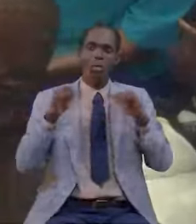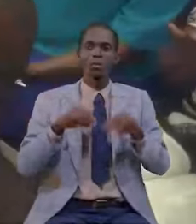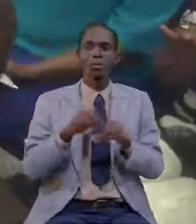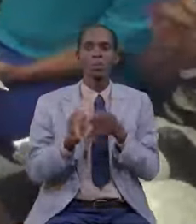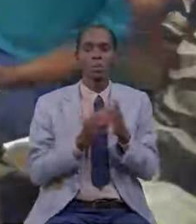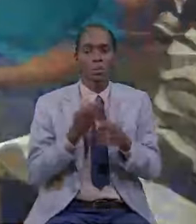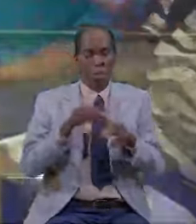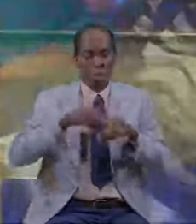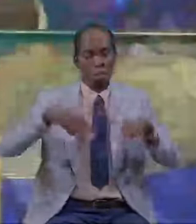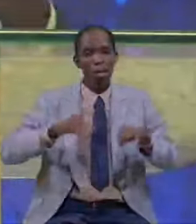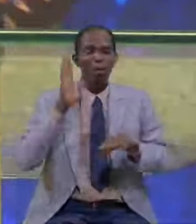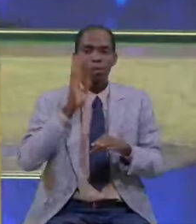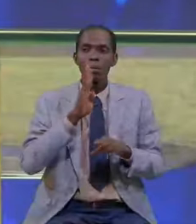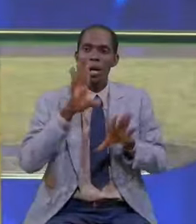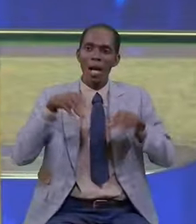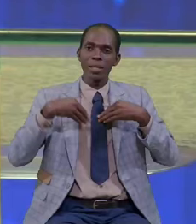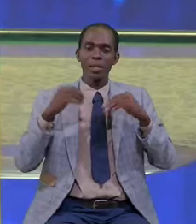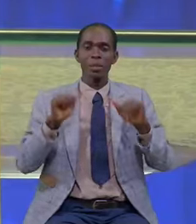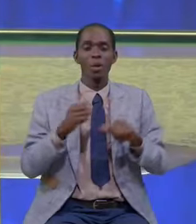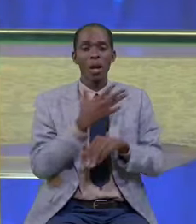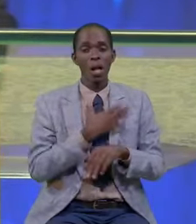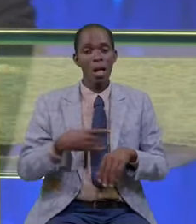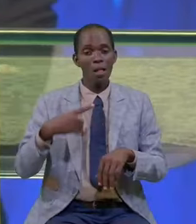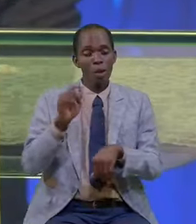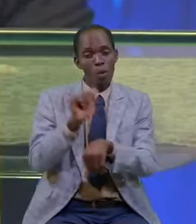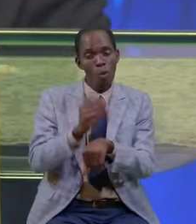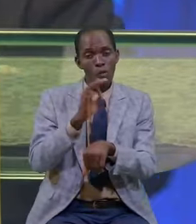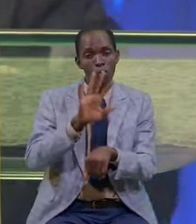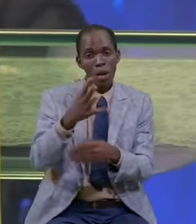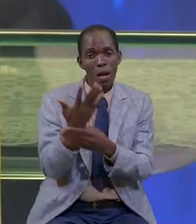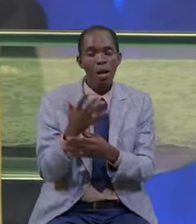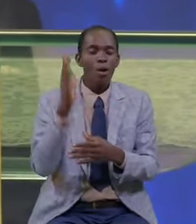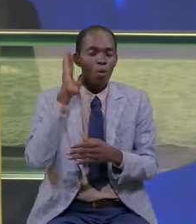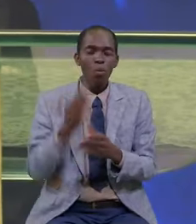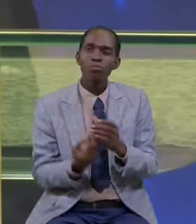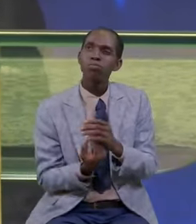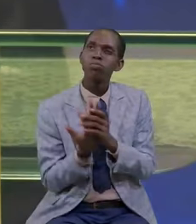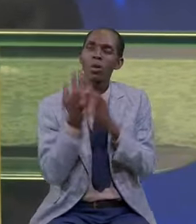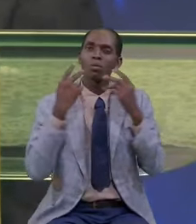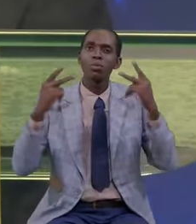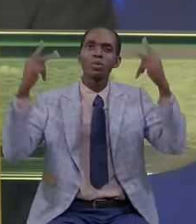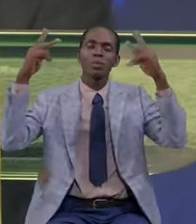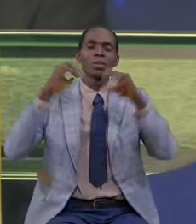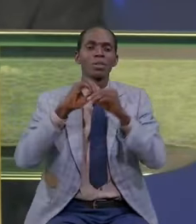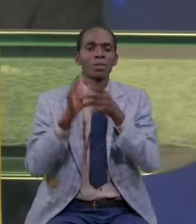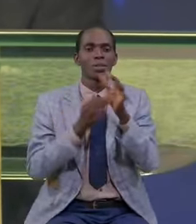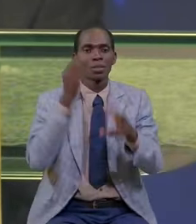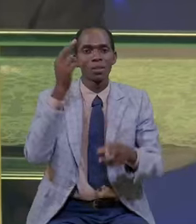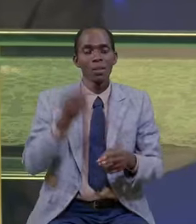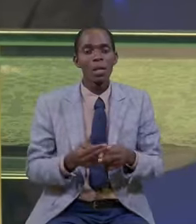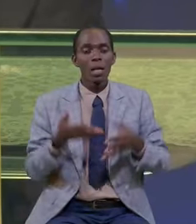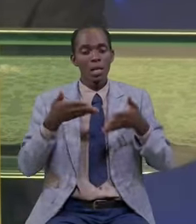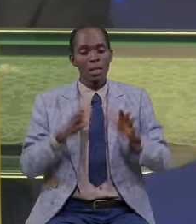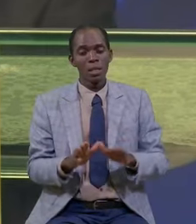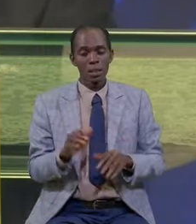serez agréable. Et l'œuvre de votre main va avancer, prospérer au nom de Jésus-Christ.